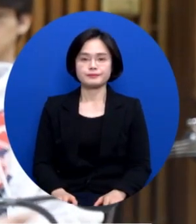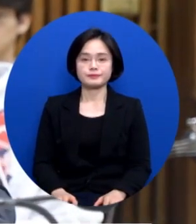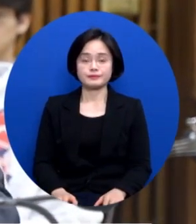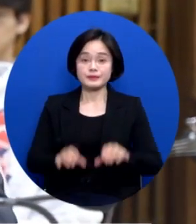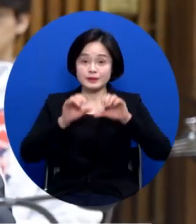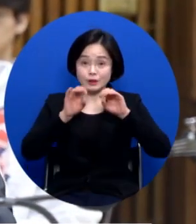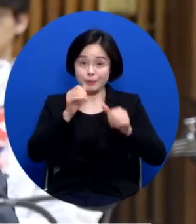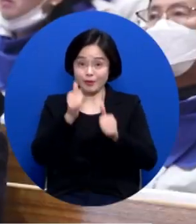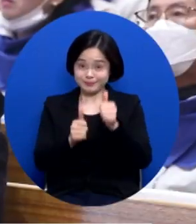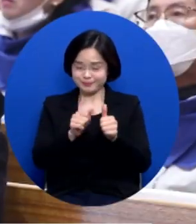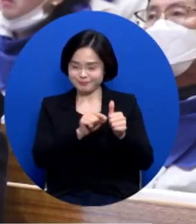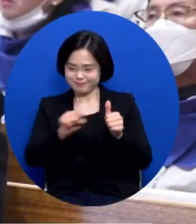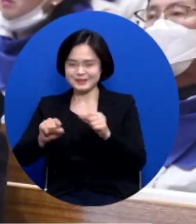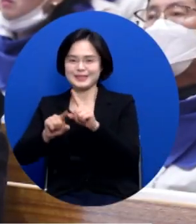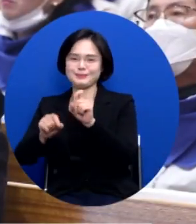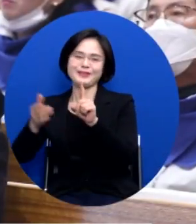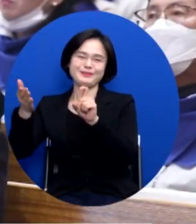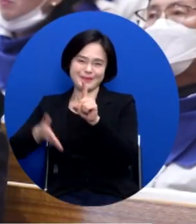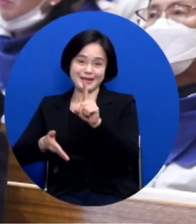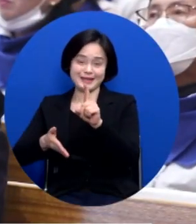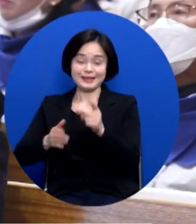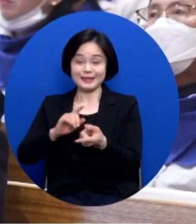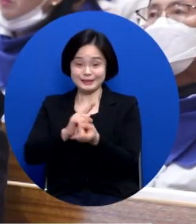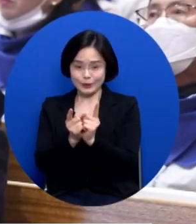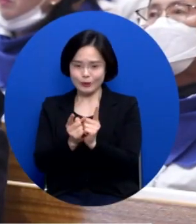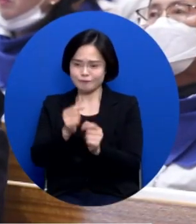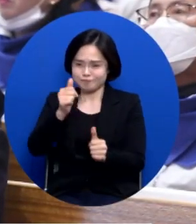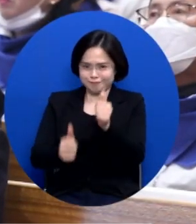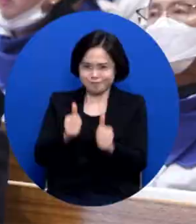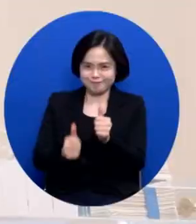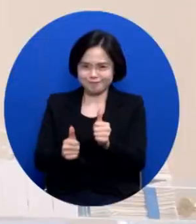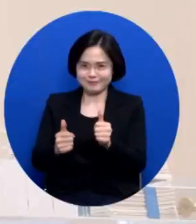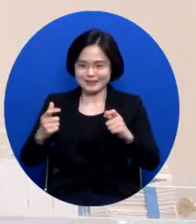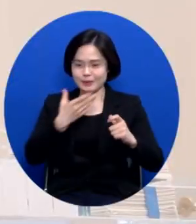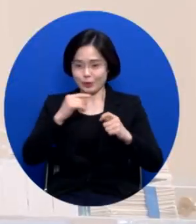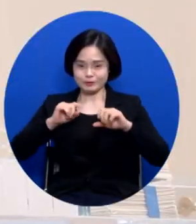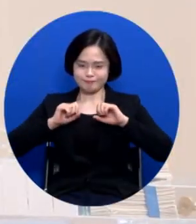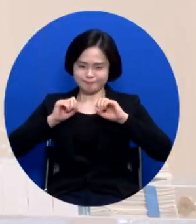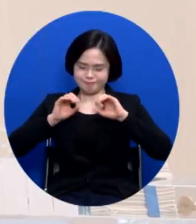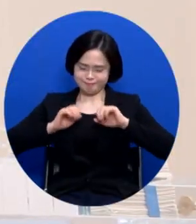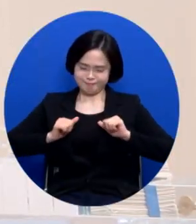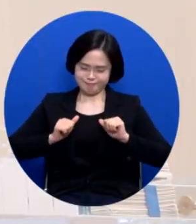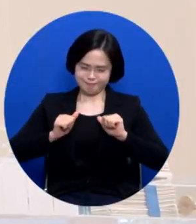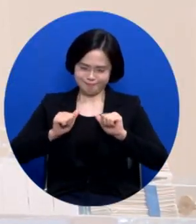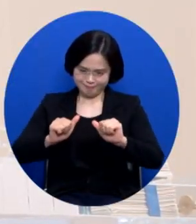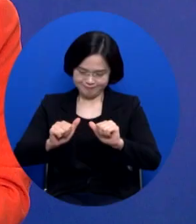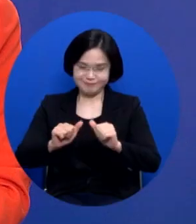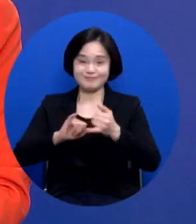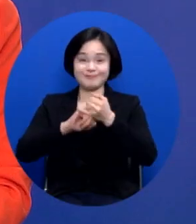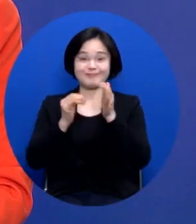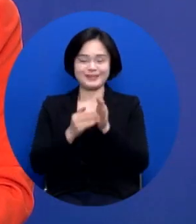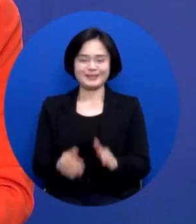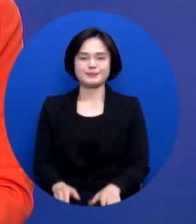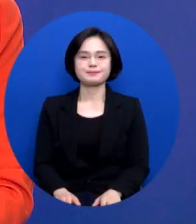진행하는 청백전이 교구별 선의의 경쟁으로 지역 복음화에 앞장서겠다고 밝혔습니다.